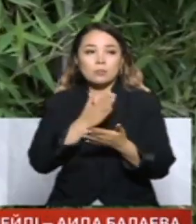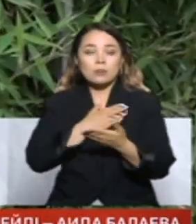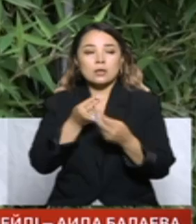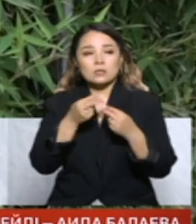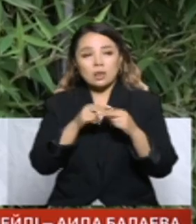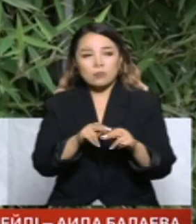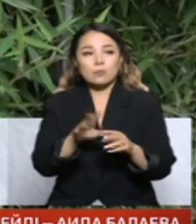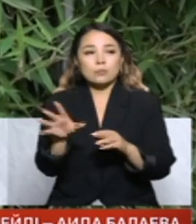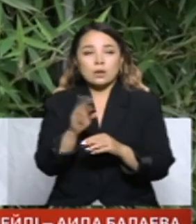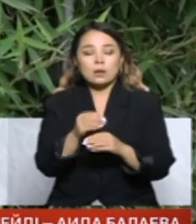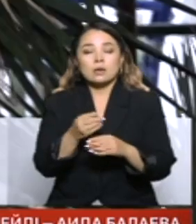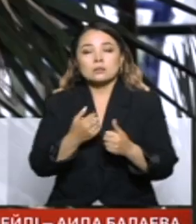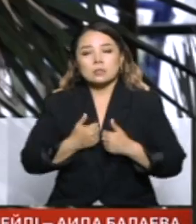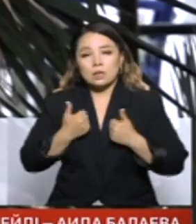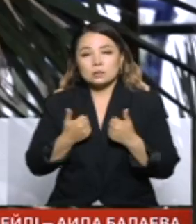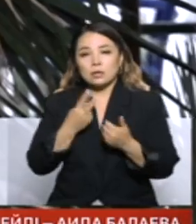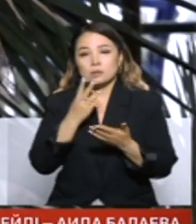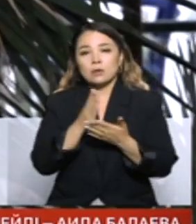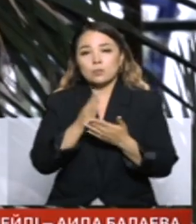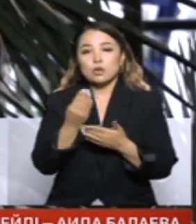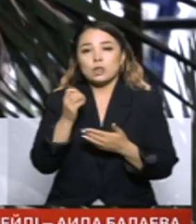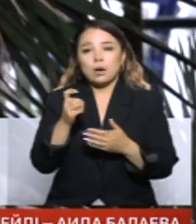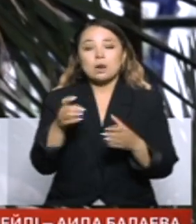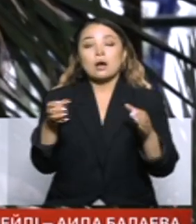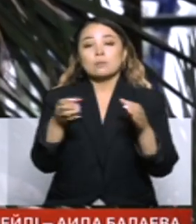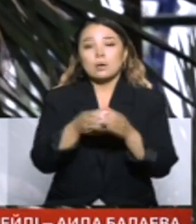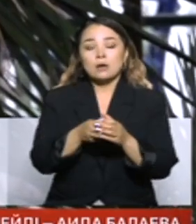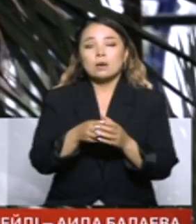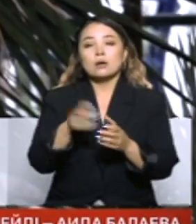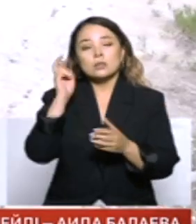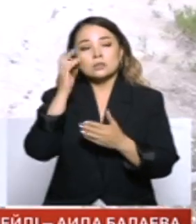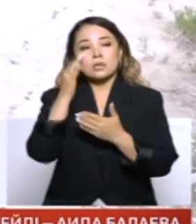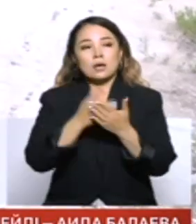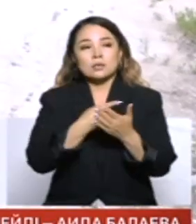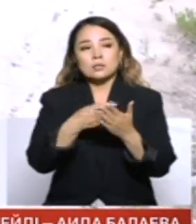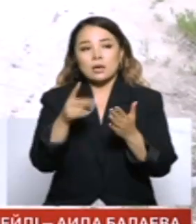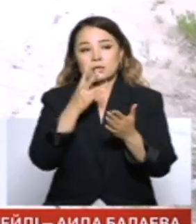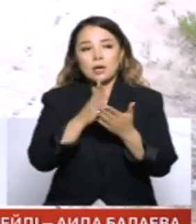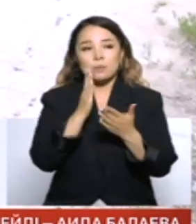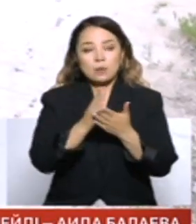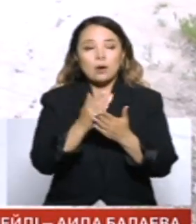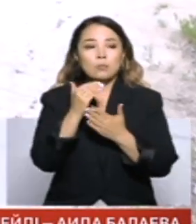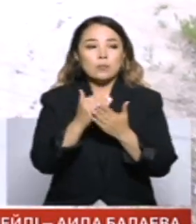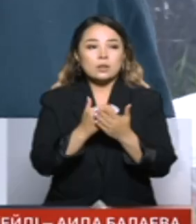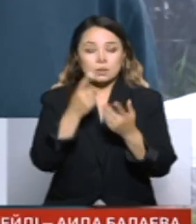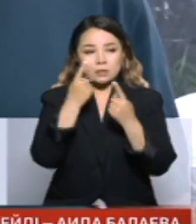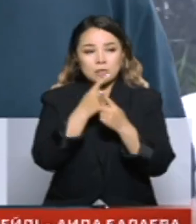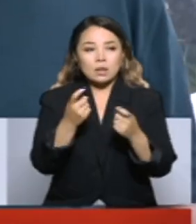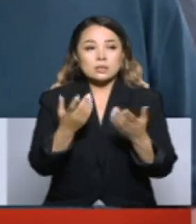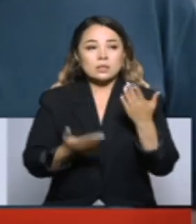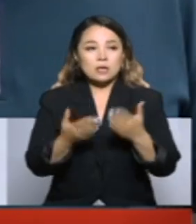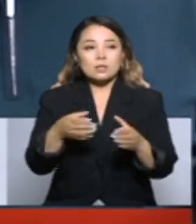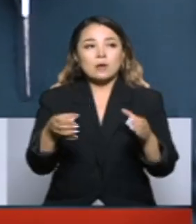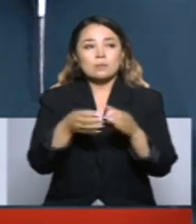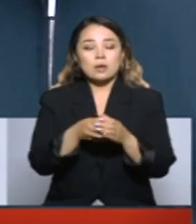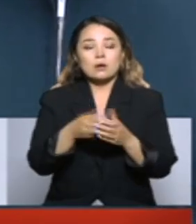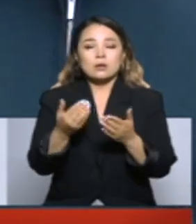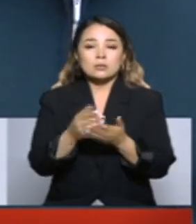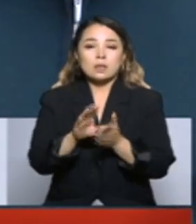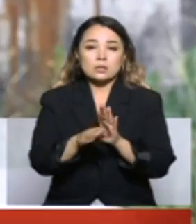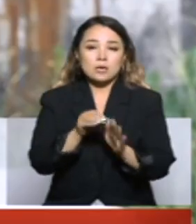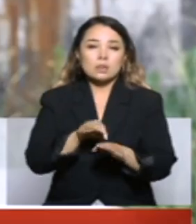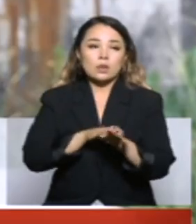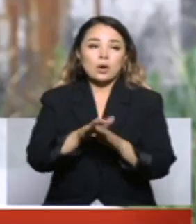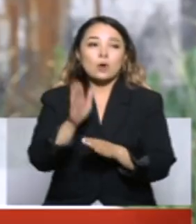инвестор тартуға барынша тырыстық, алайда шақ компаниясы қара тізімде тұр. Ал ботаникалық бақтың заңгері, егер мердігерді қайта